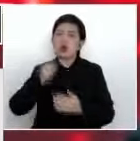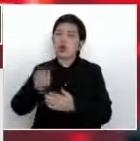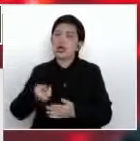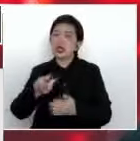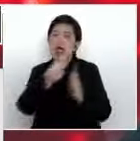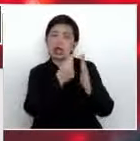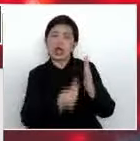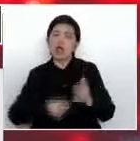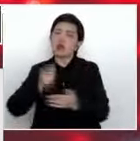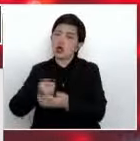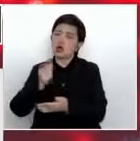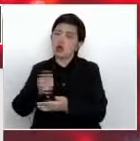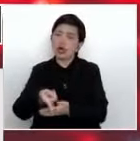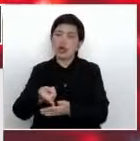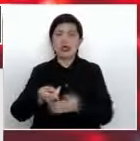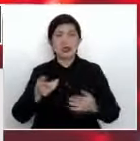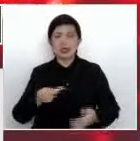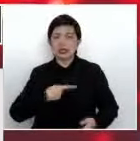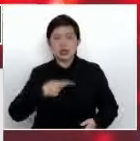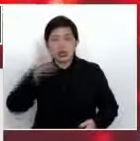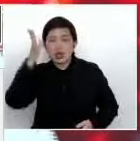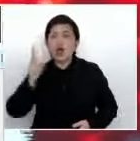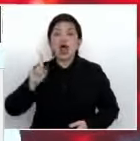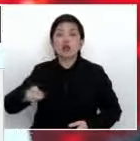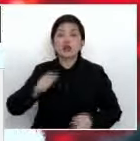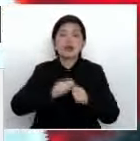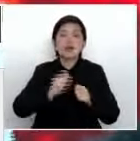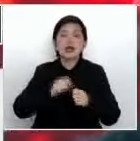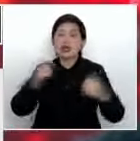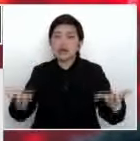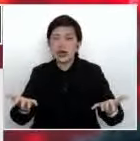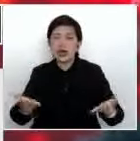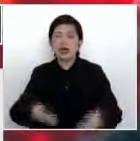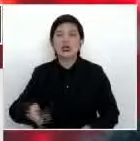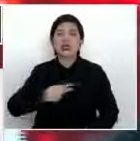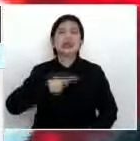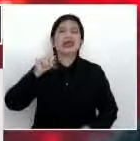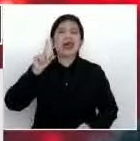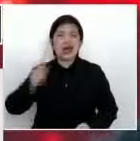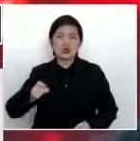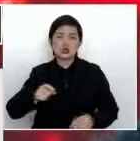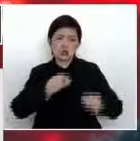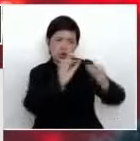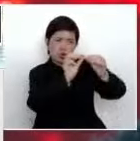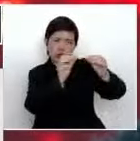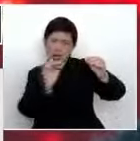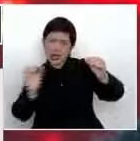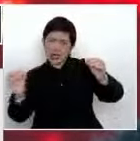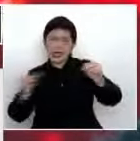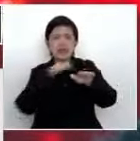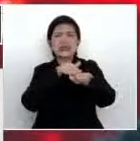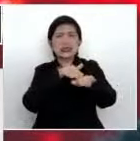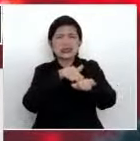sebenarnya tidak tahu faktor mana yang perlu kita perbaiki kemudian kita perlu mengurai ee kemacetan dengan